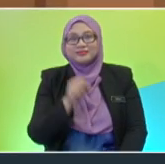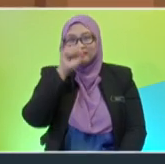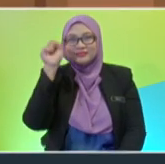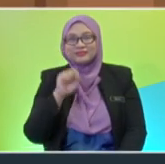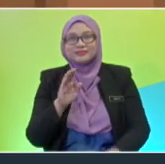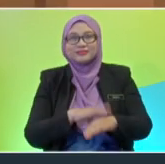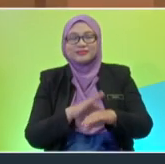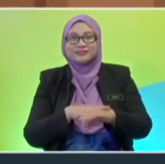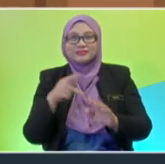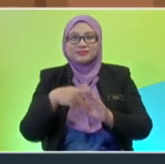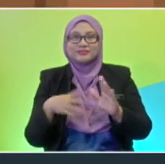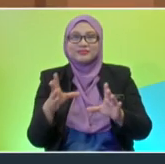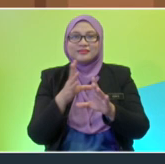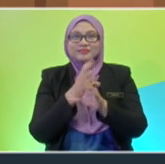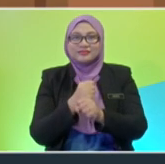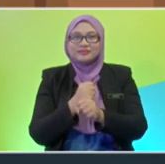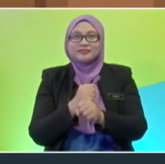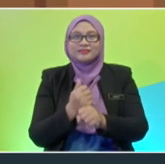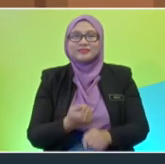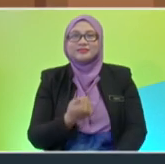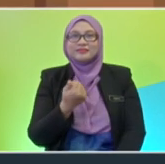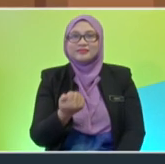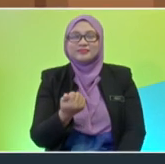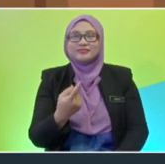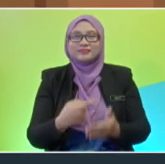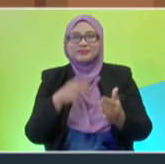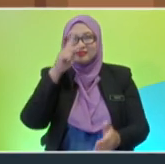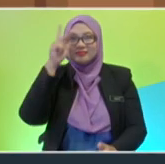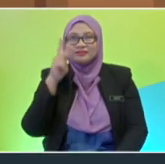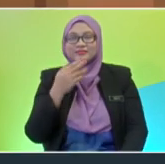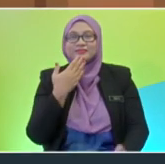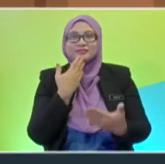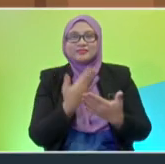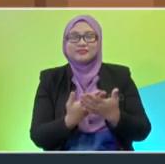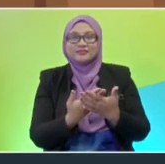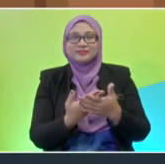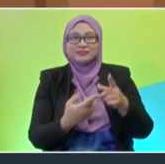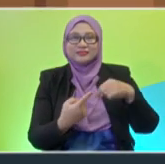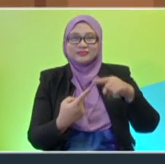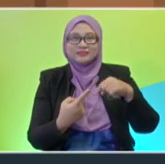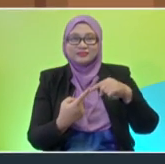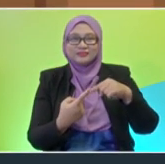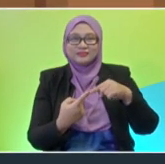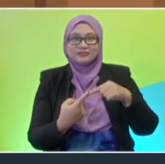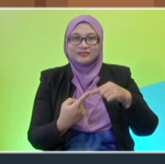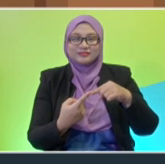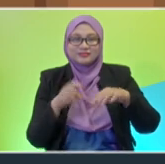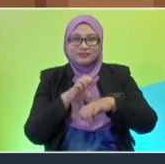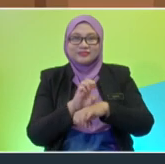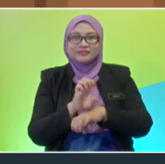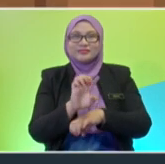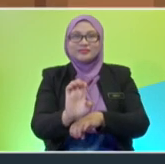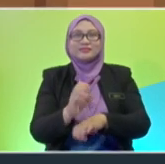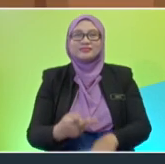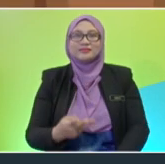pada pendapat anda apakah kebaikan apabila produk tempatan di